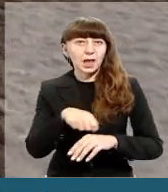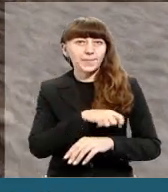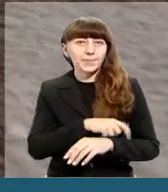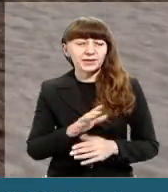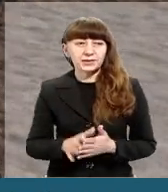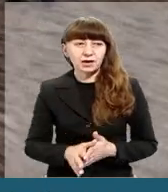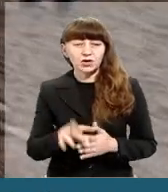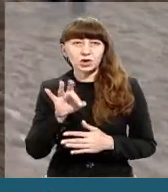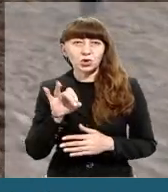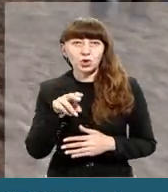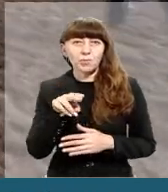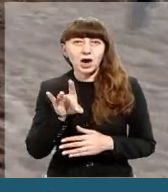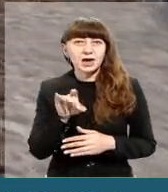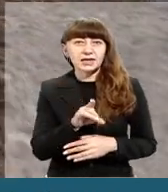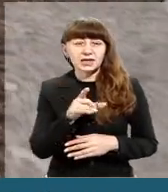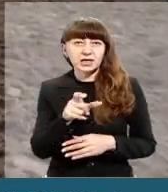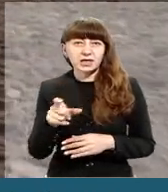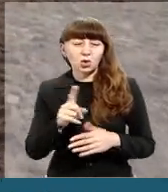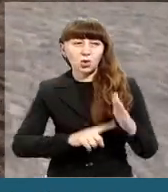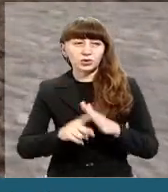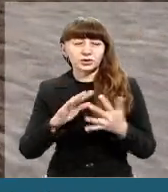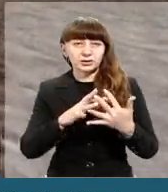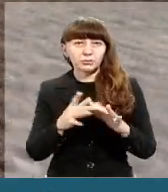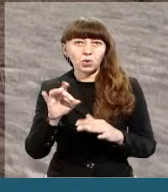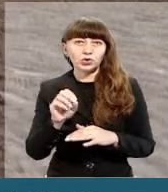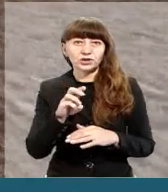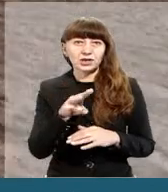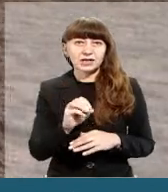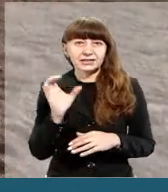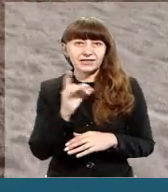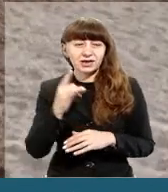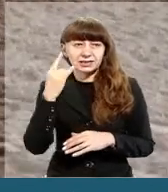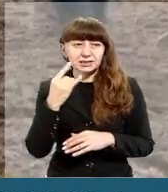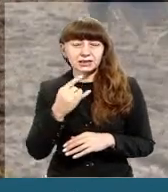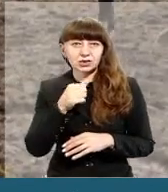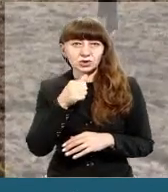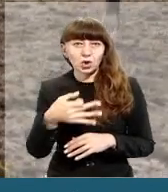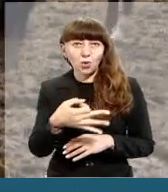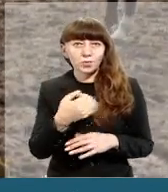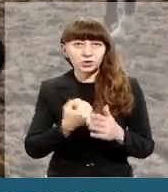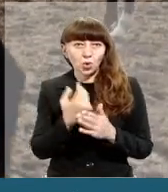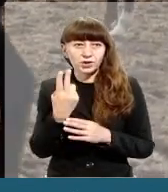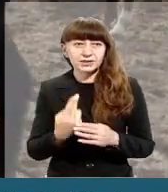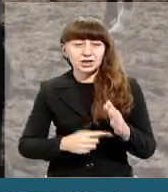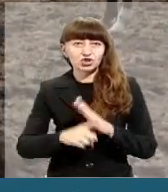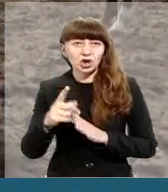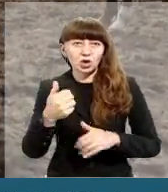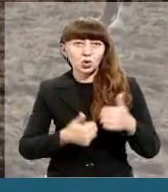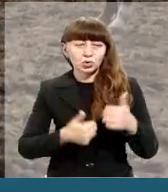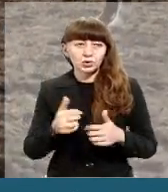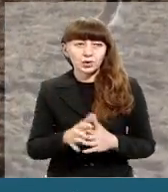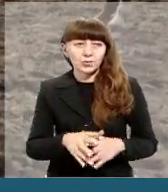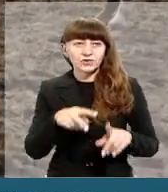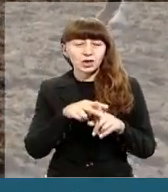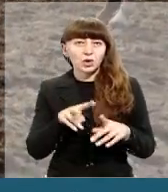Қазақстан облысының Ботай елді мекенінен бастап Астанаға дейінгі арақашықтықты шауып өтпек. Сайыстың Ботай елді мекенінен